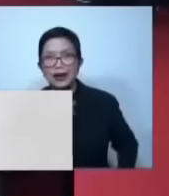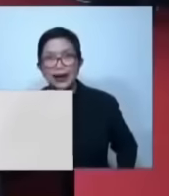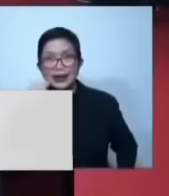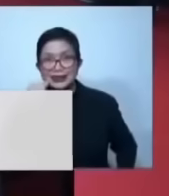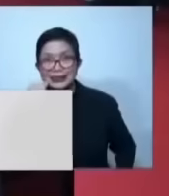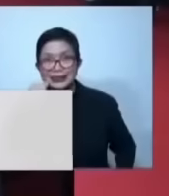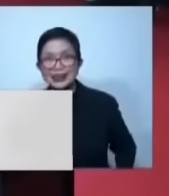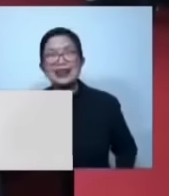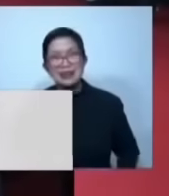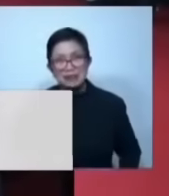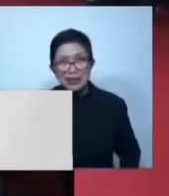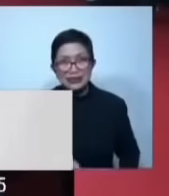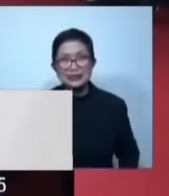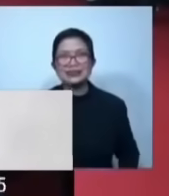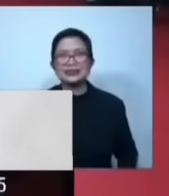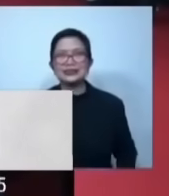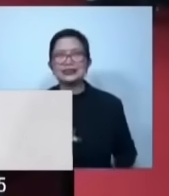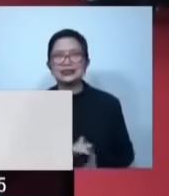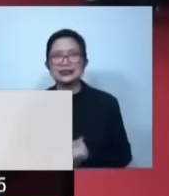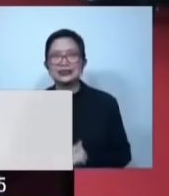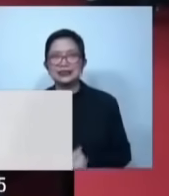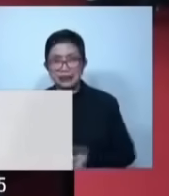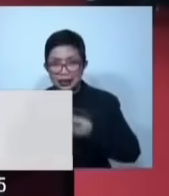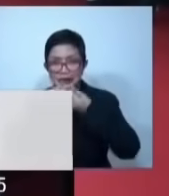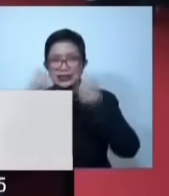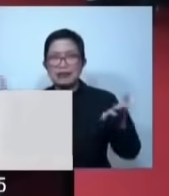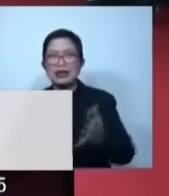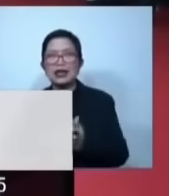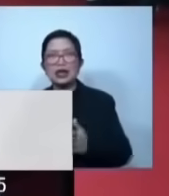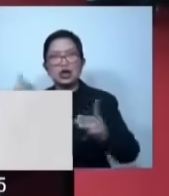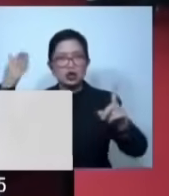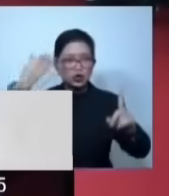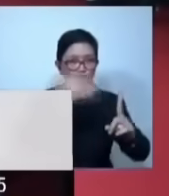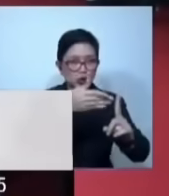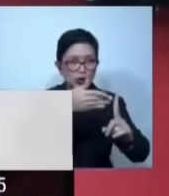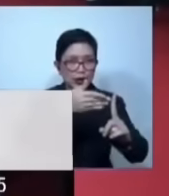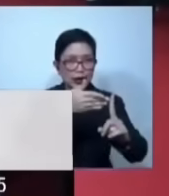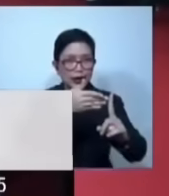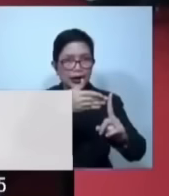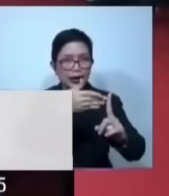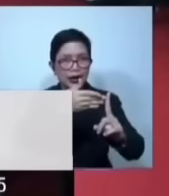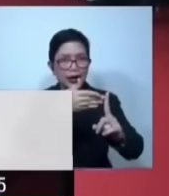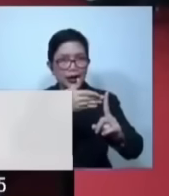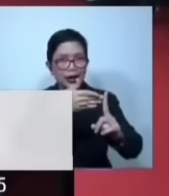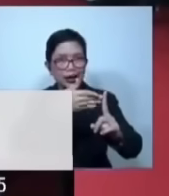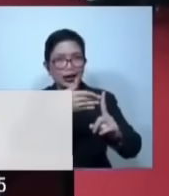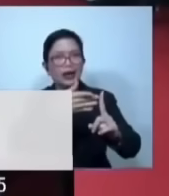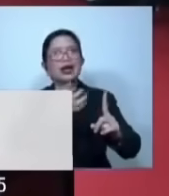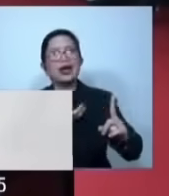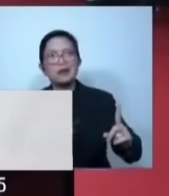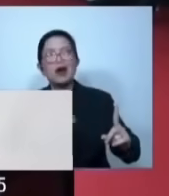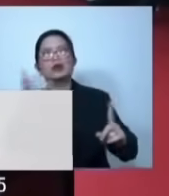bed untuk maju ke atas panggung dan menyampaikan visiinya kami persilakan Pakis untuk segera menuju ke